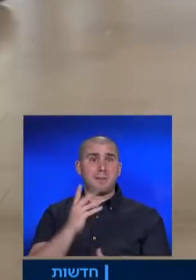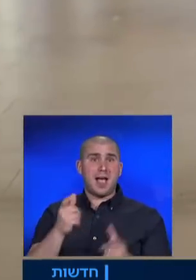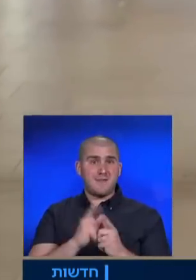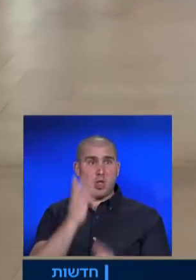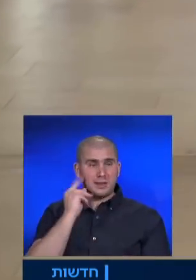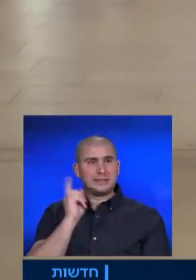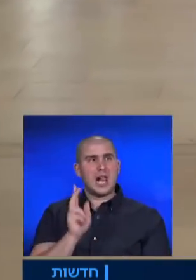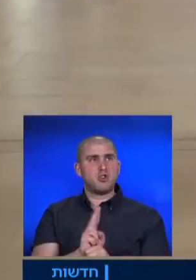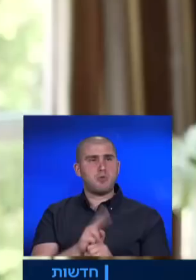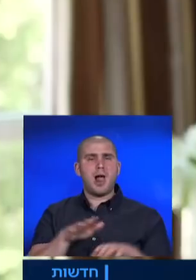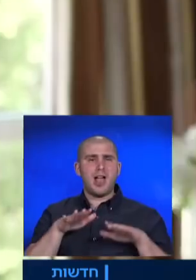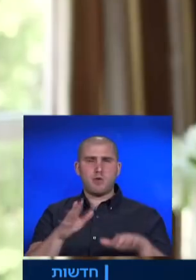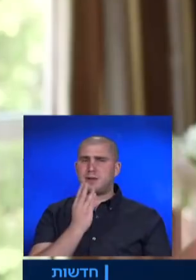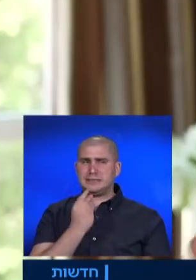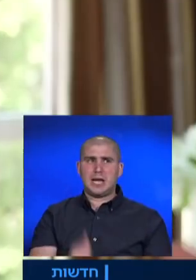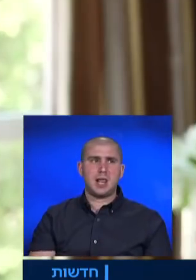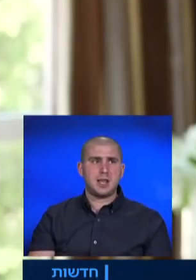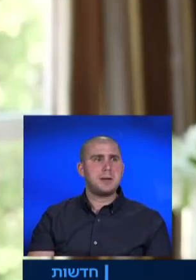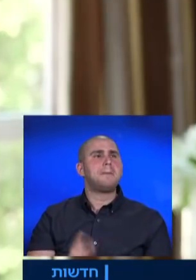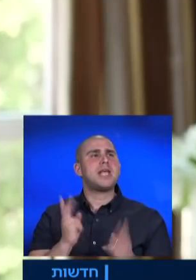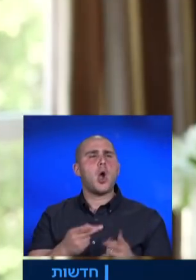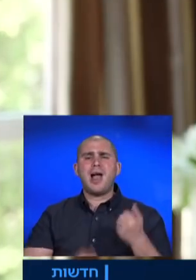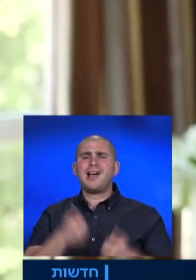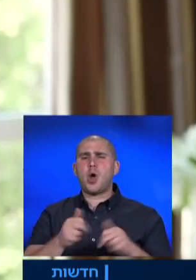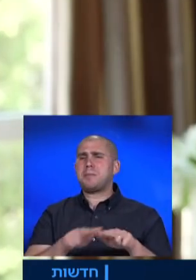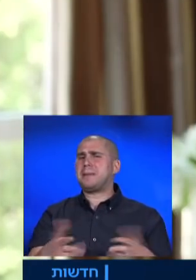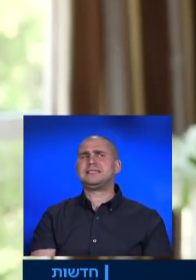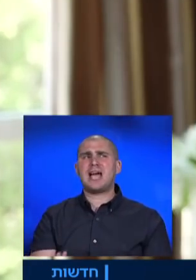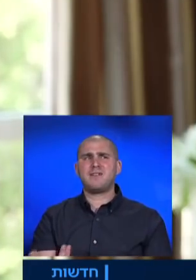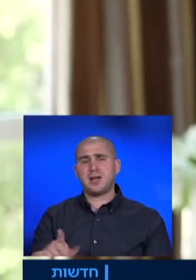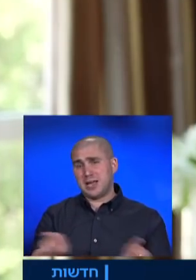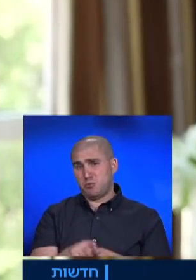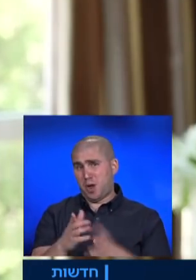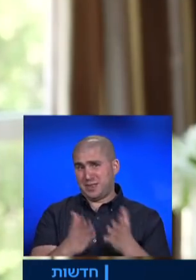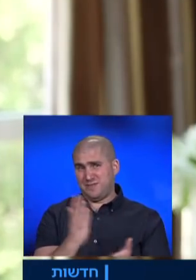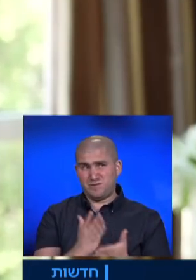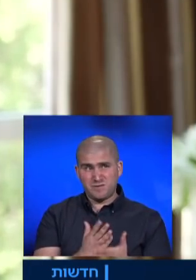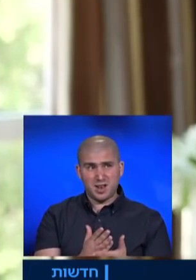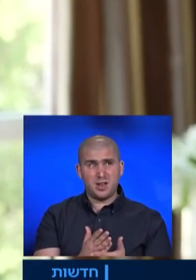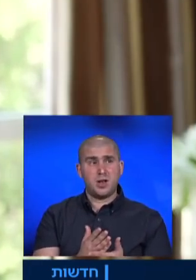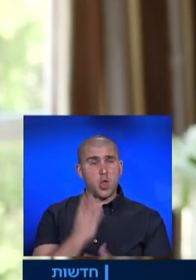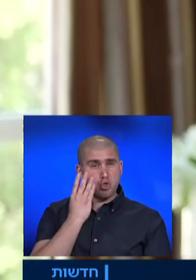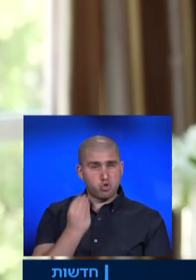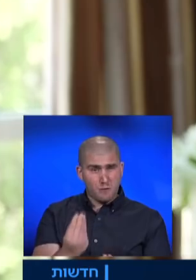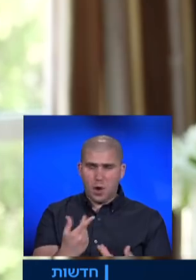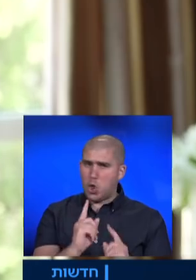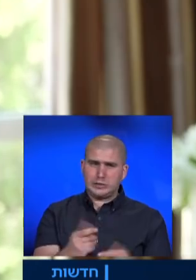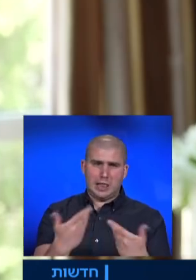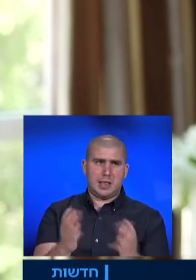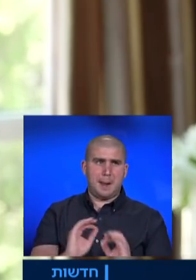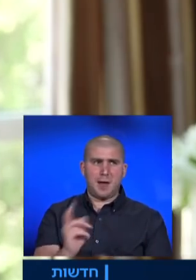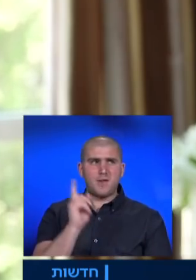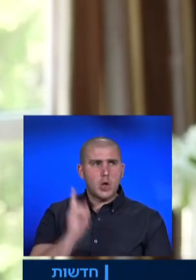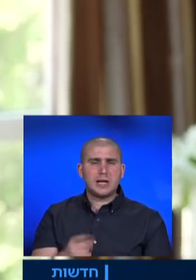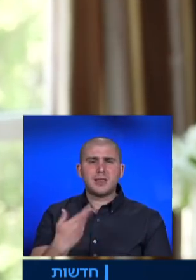התעופה הישראלית. מי יכול להתחרות במצב הזה? אז כמו שאמרתי, טובות לא צריך לתת ולא צריך לתת שום